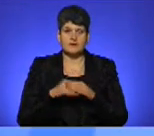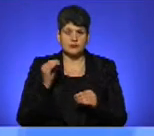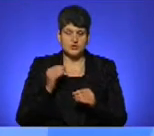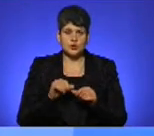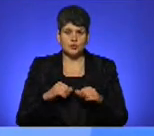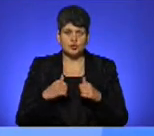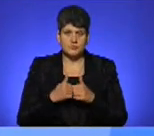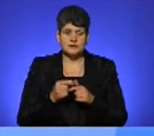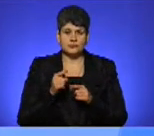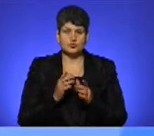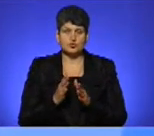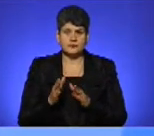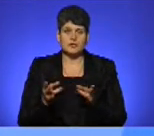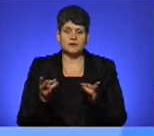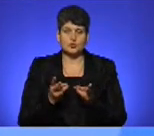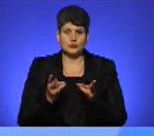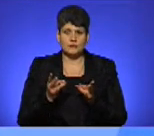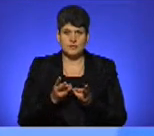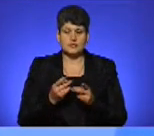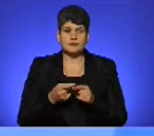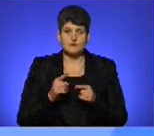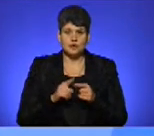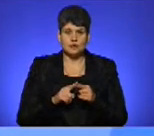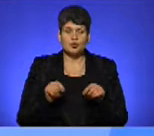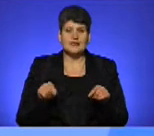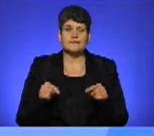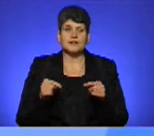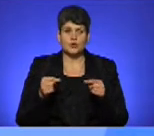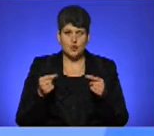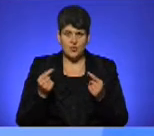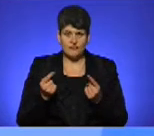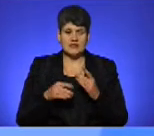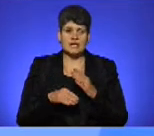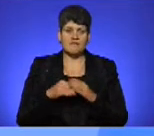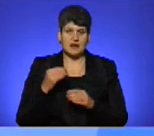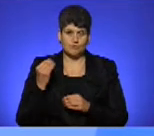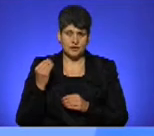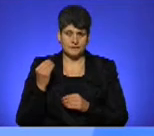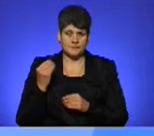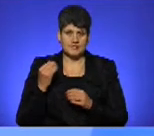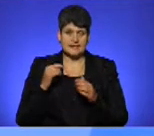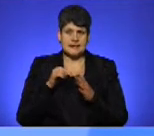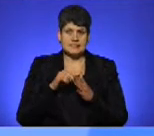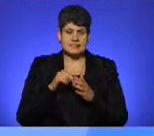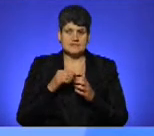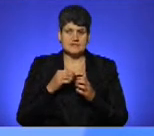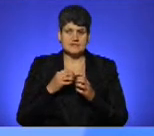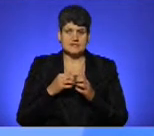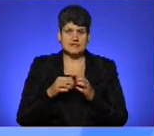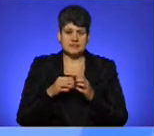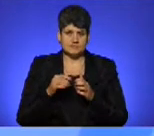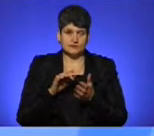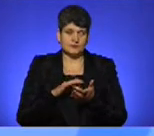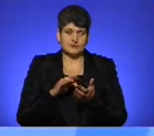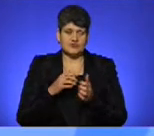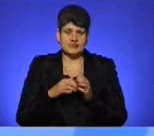забезпечення якості виборчого процесу і відновлення виборів. всередини кампанії, воно неможливо, тому